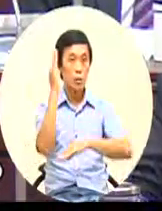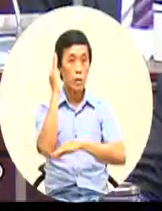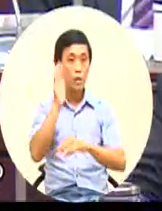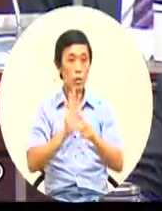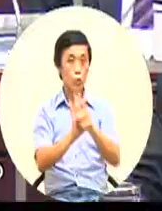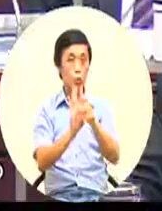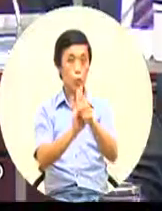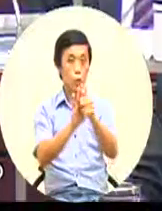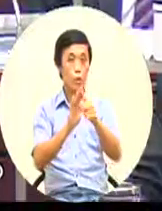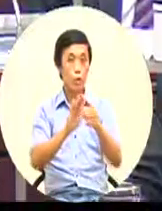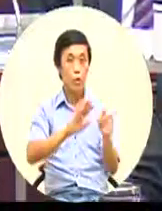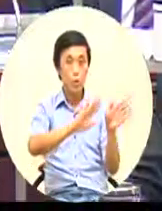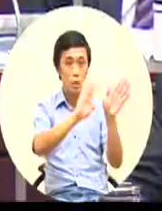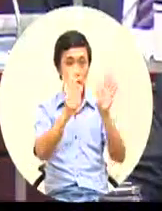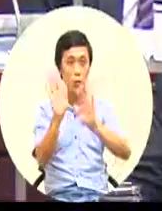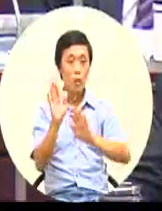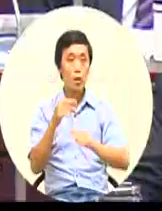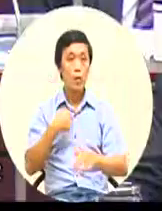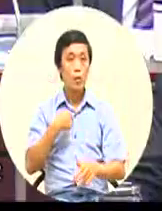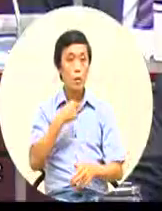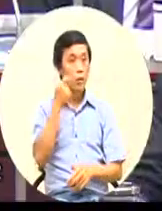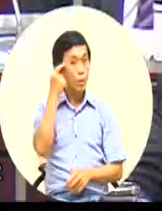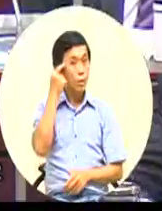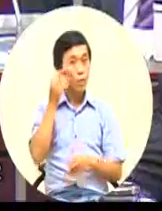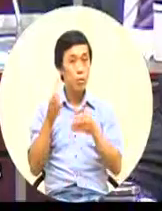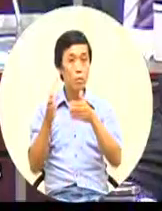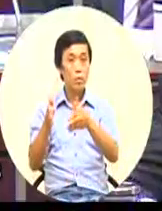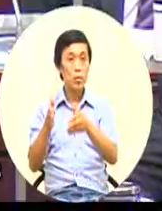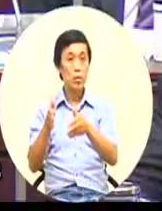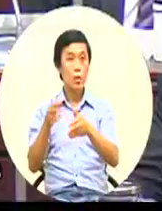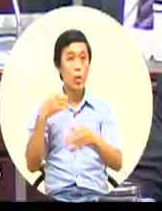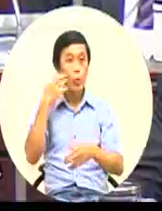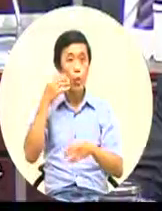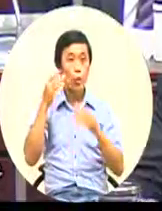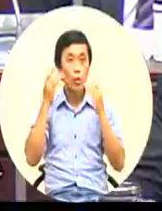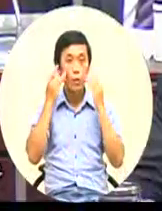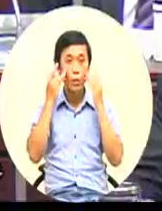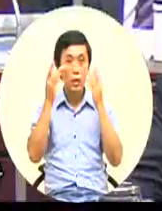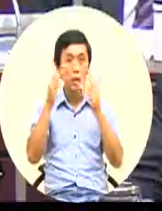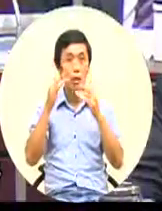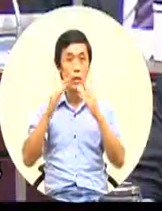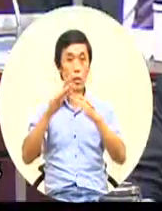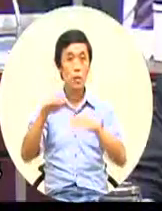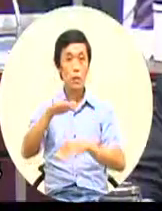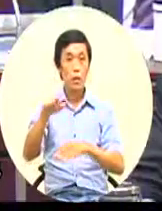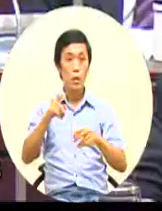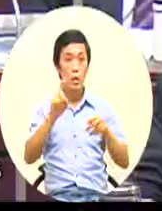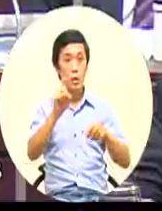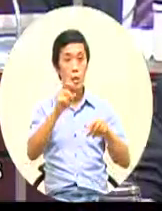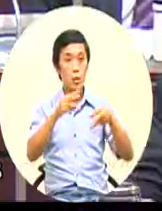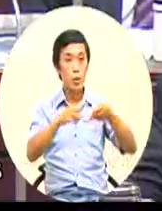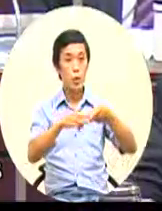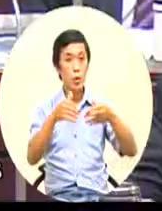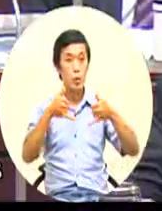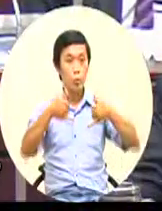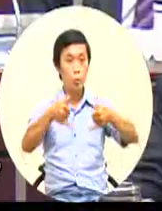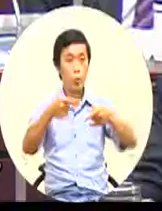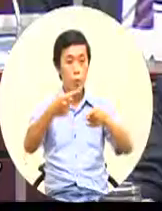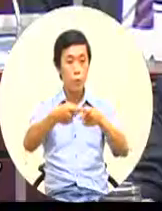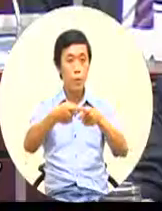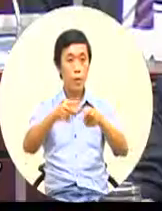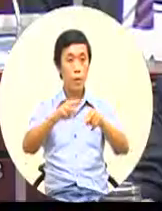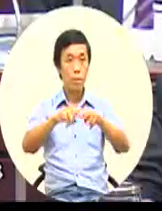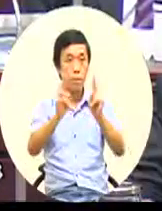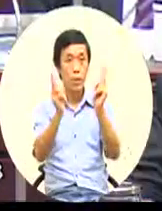我想今仔日对这这么困难，果菜市场十全路的拍通。如果也不